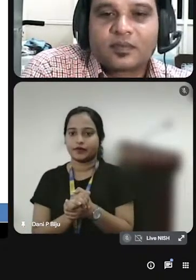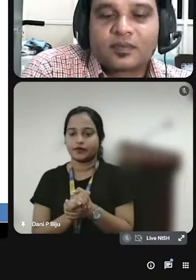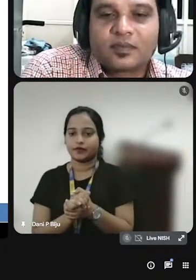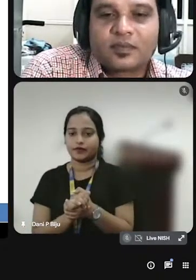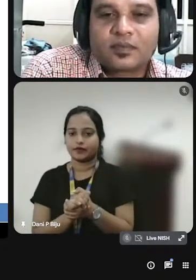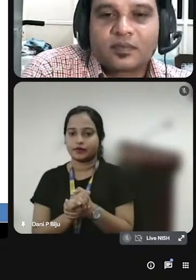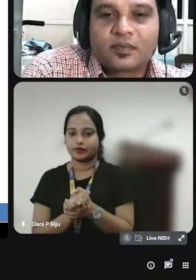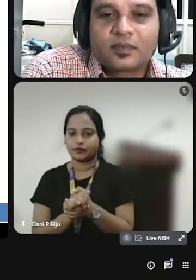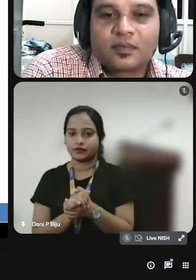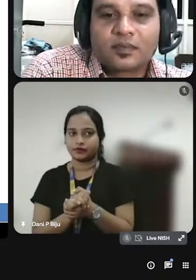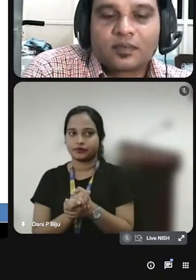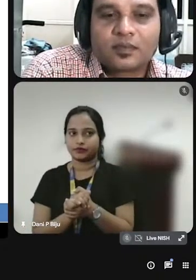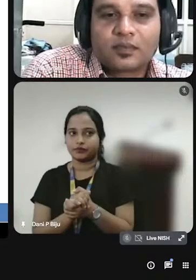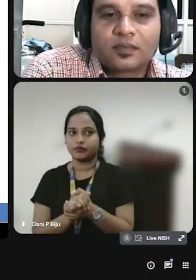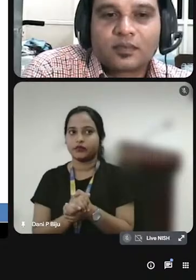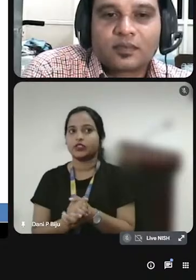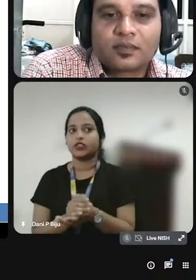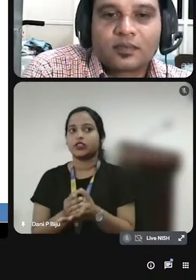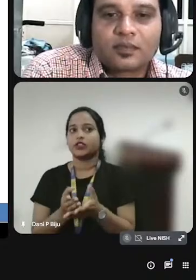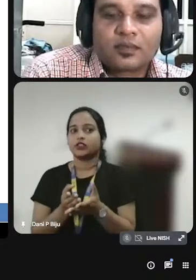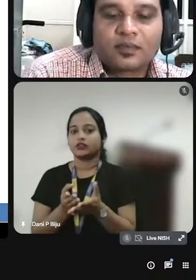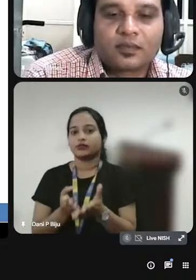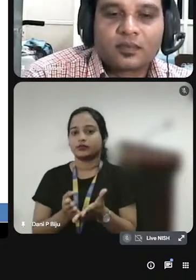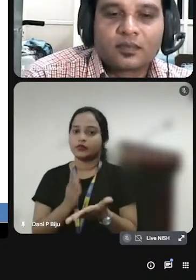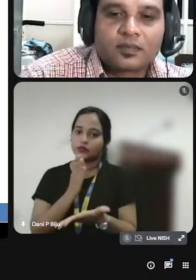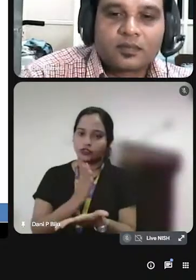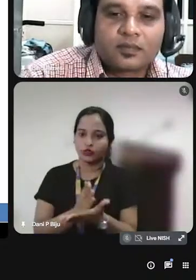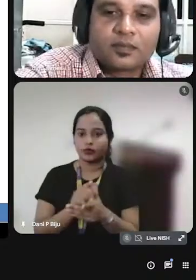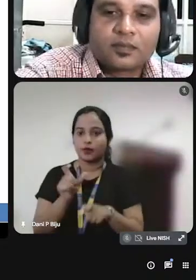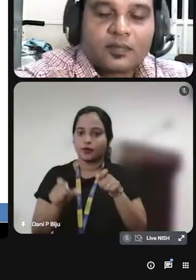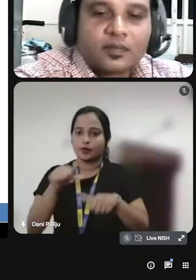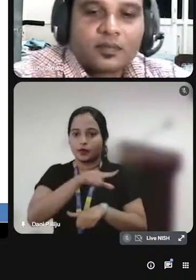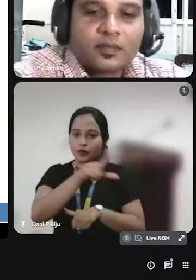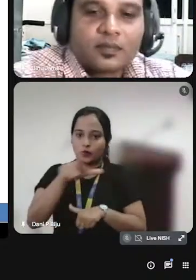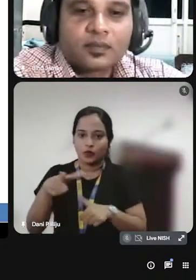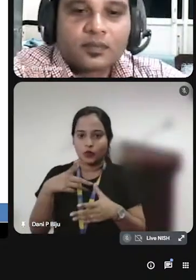നമ്മുടെ മീറ്റ് ഇവിടെ അവസാനിച്ചിരിക്കുകയാണ്. എല്ലാവർക്കും ഇപ്പോൾ മീറ്റിംഗിൽ നിന്ന് ലീവ് ചെയ്യാവുന്നതാണ്.